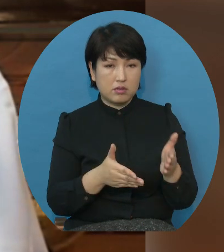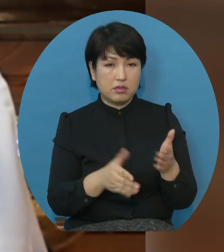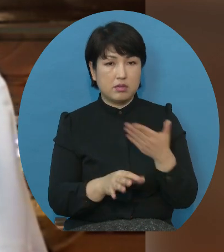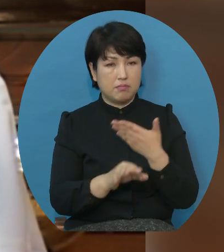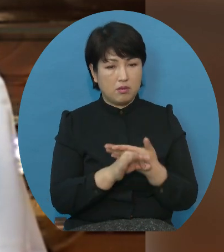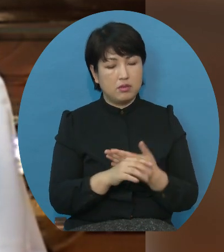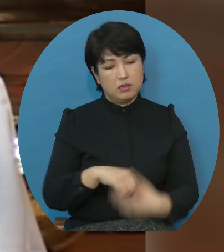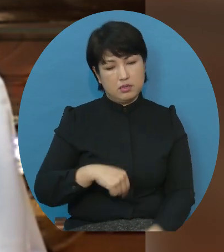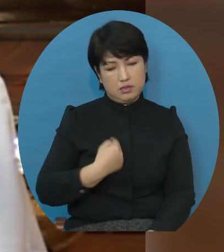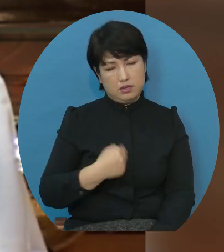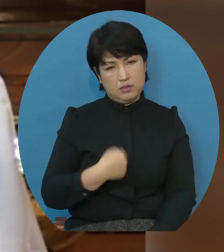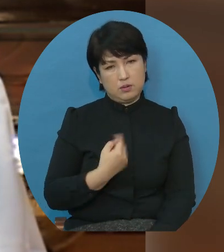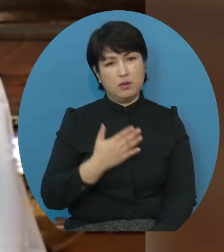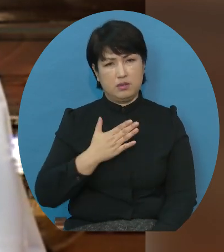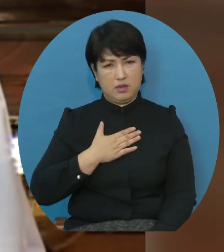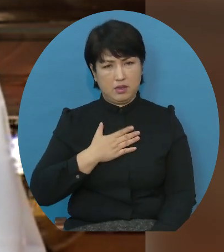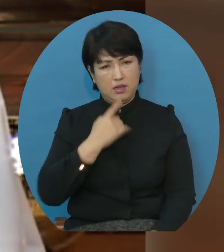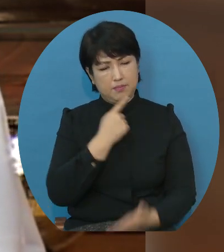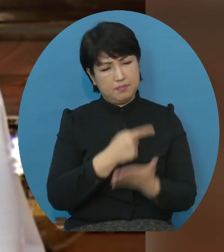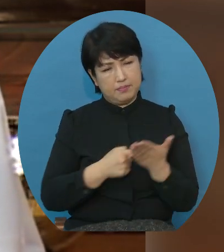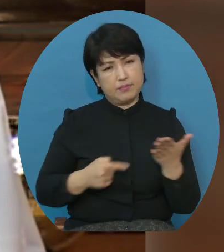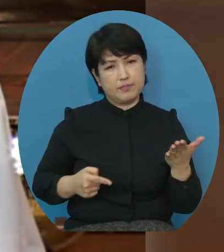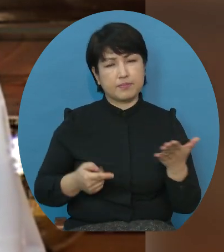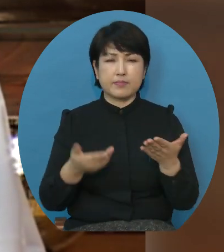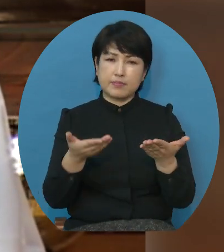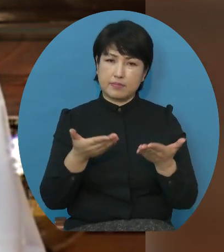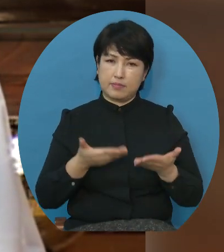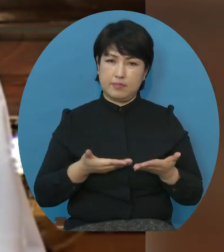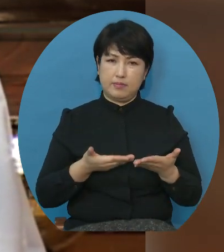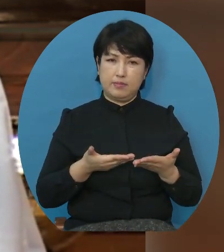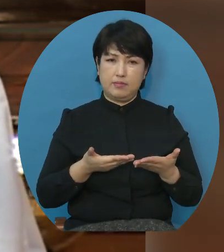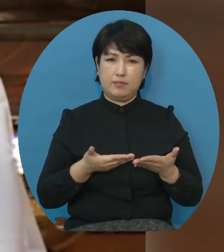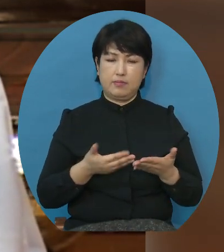스스로 자기를 해치게 된다